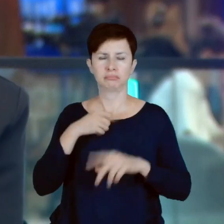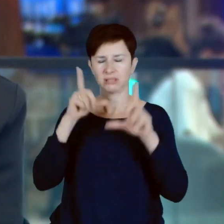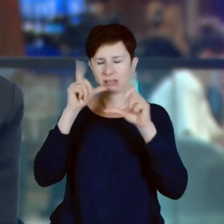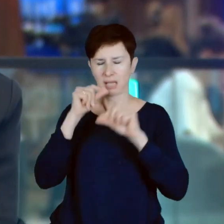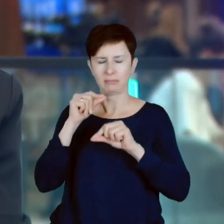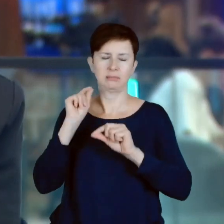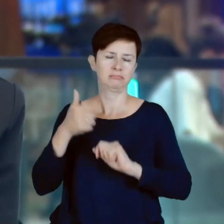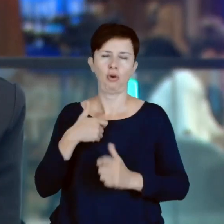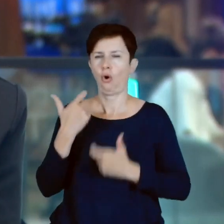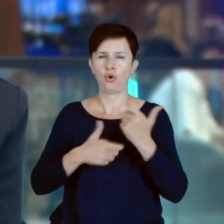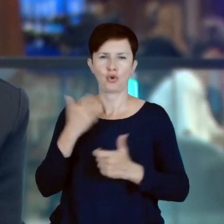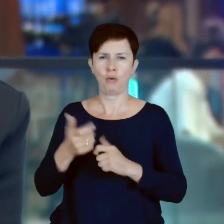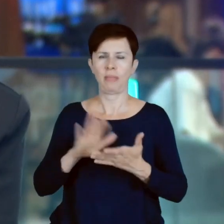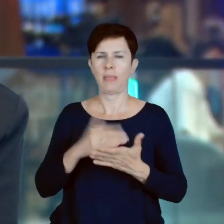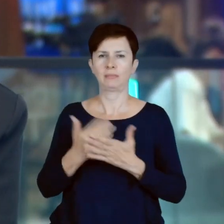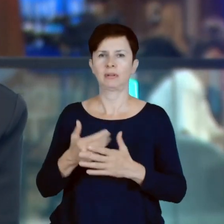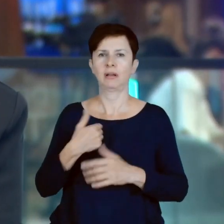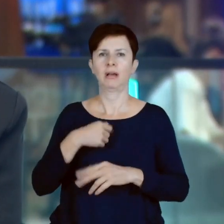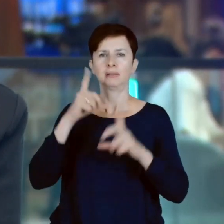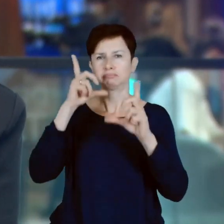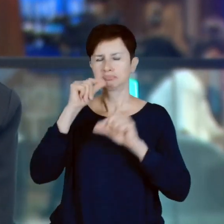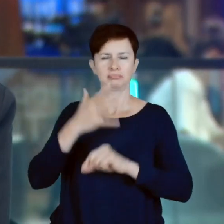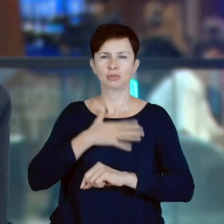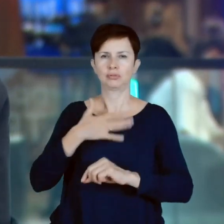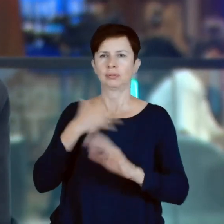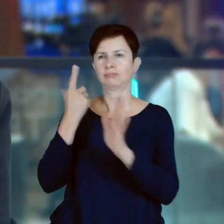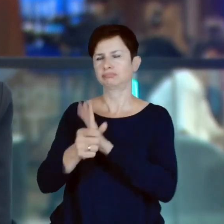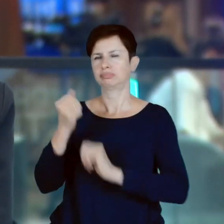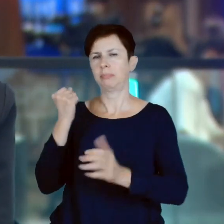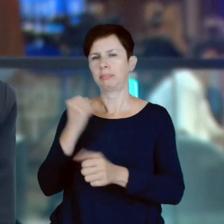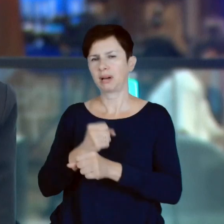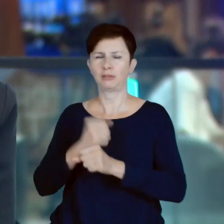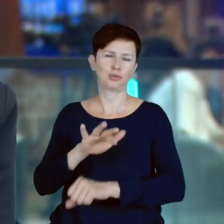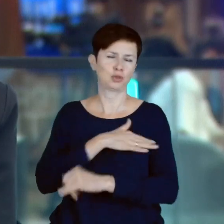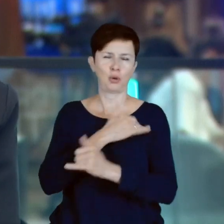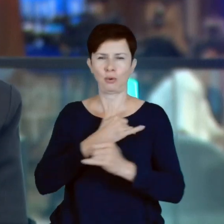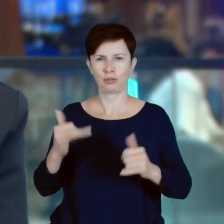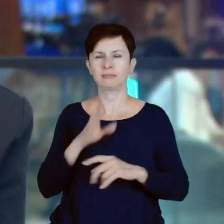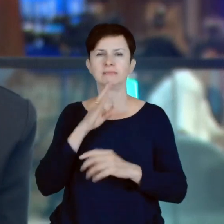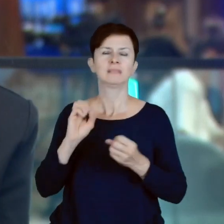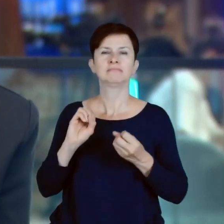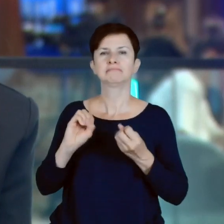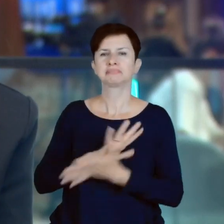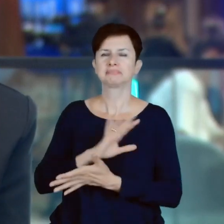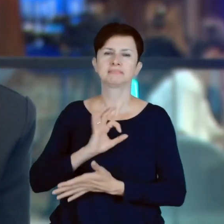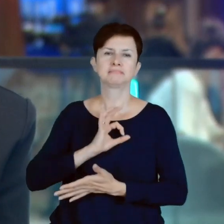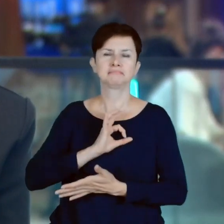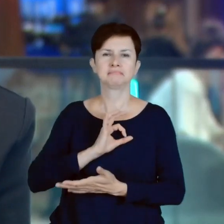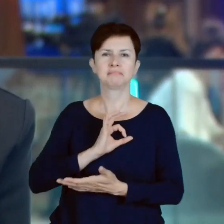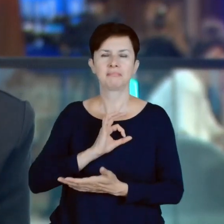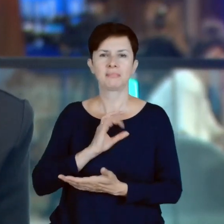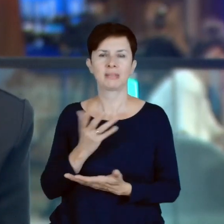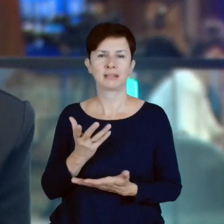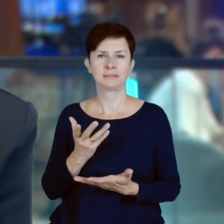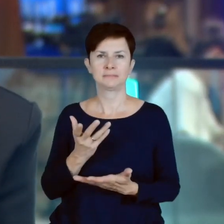oczami mogę iść do pracy, do szkoły, prawda, i tak dalej. I też fajnie jest nawyk, poznajemy po tym, że jeżeli chcemy zrobić